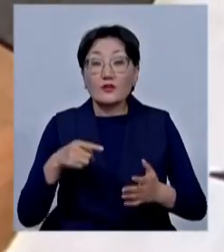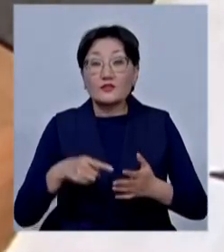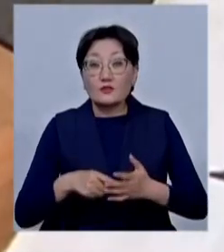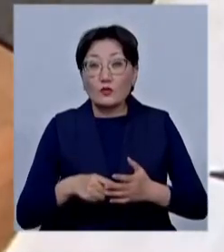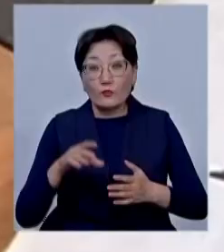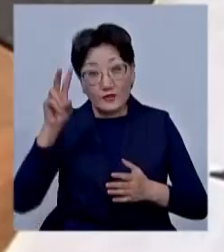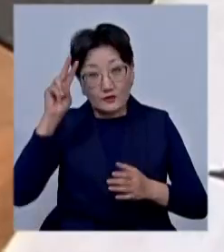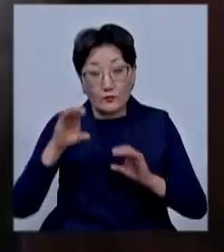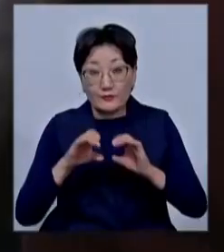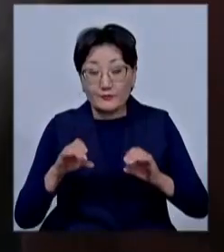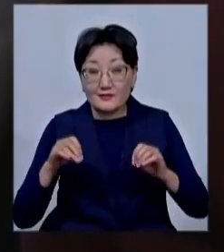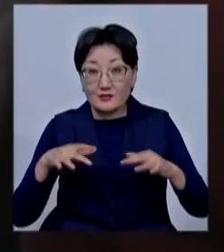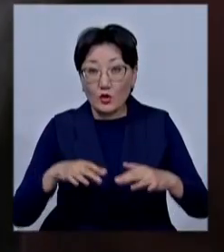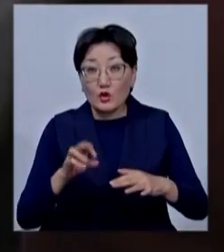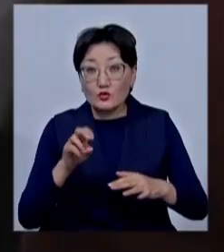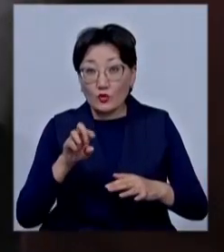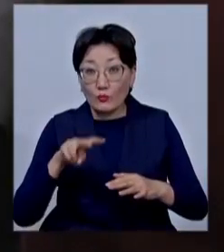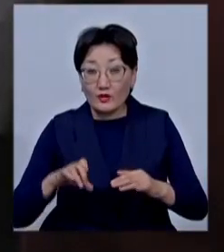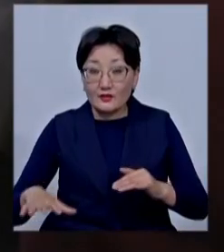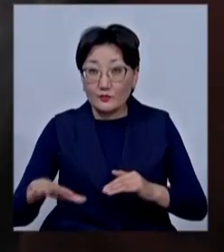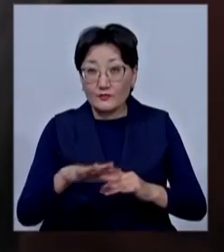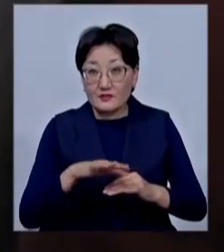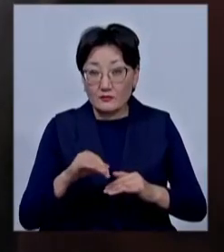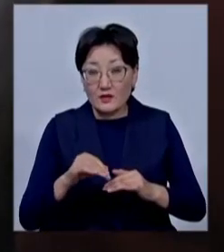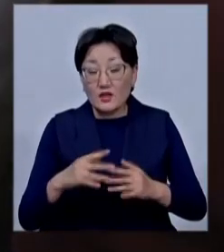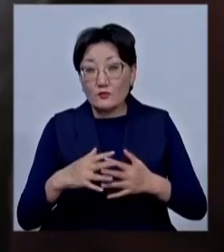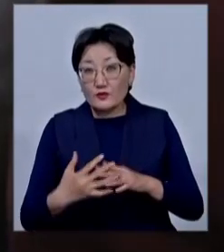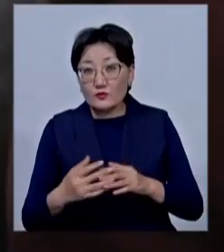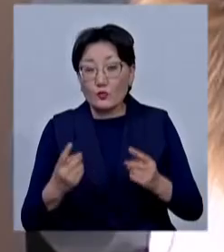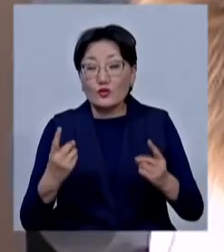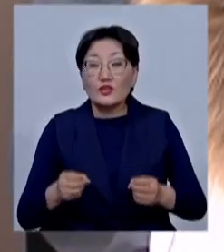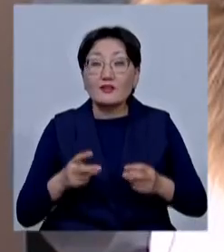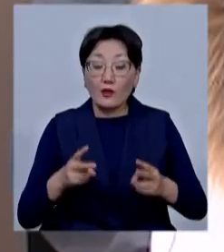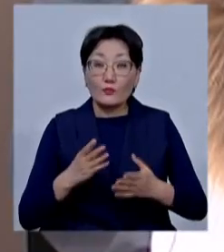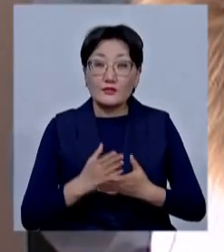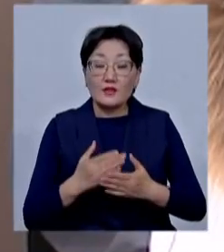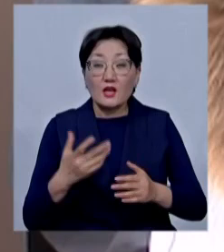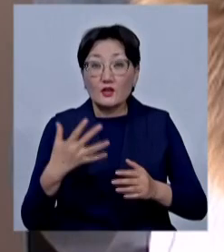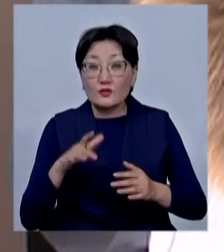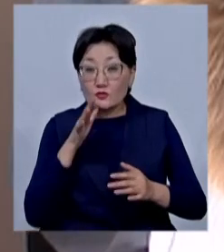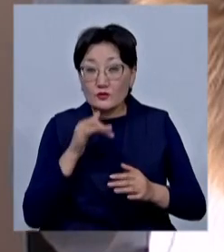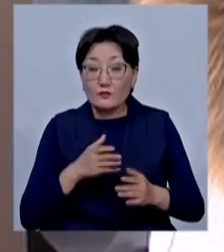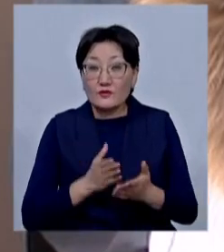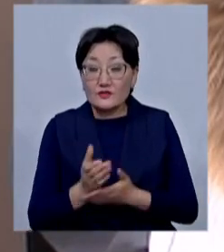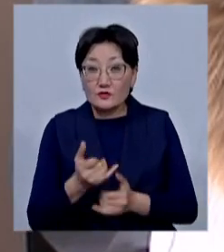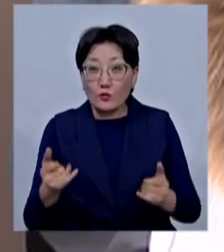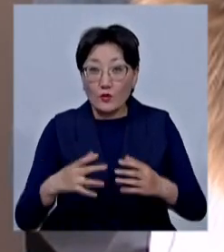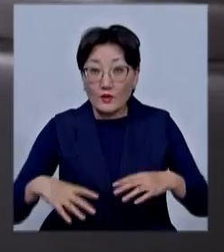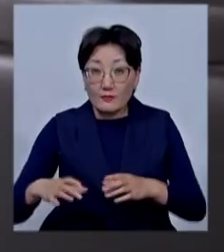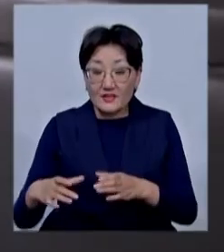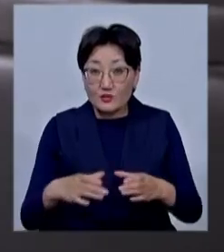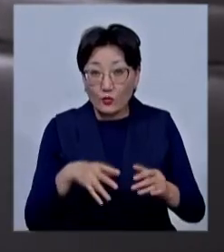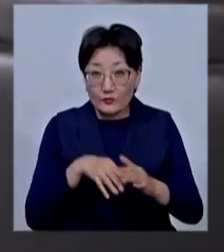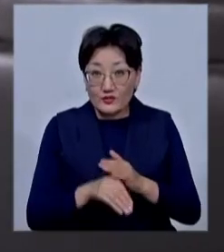Мегаполистің кәріз суы жиналатын Сорбұлақ су қоймасы еншілес жатқан ауылдарға үлкен қауіп төндіреді. 50 жылға жуық қызмет еткен тоғанның